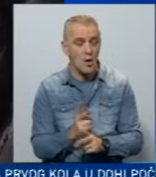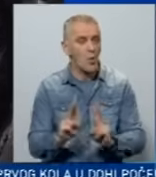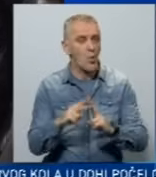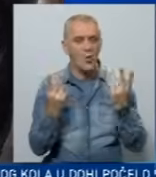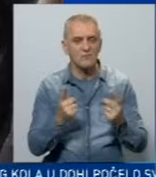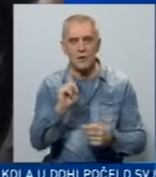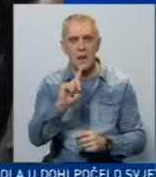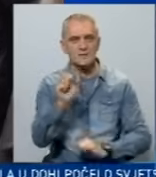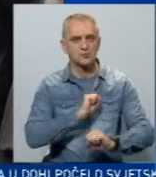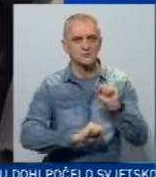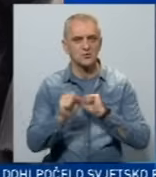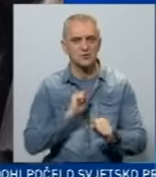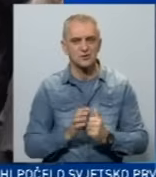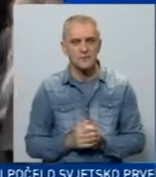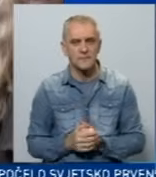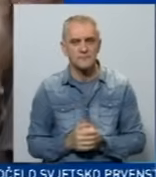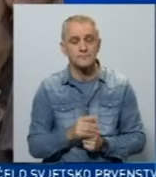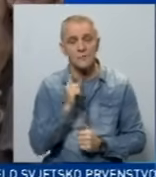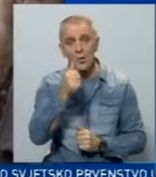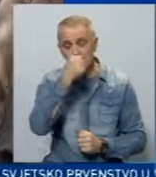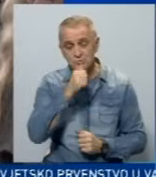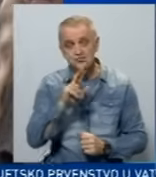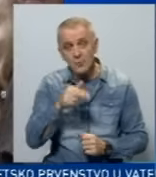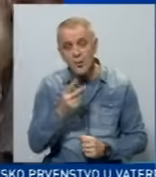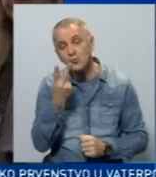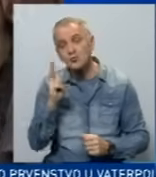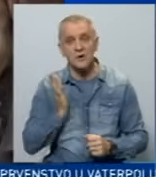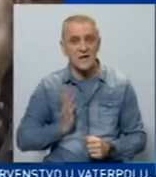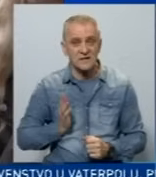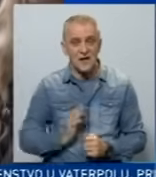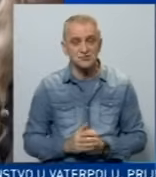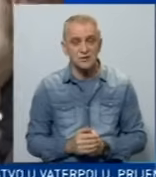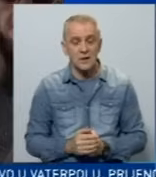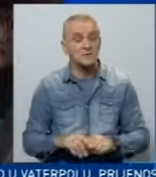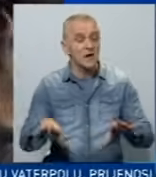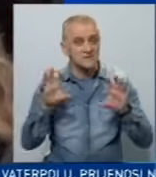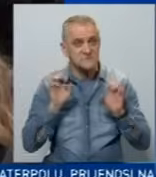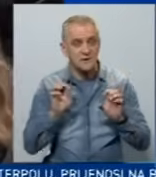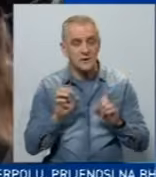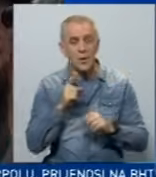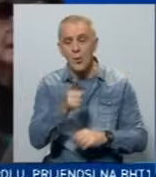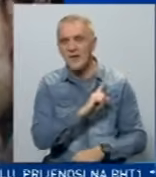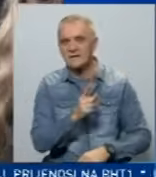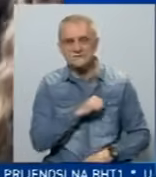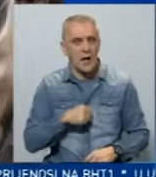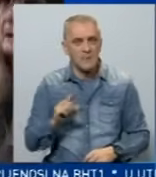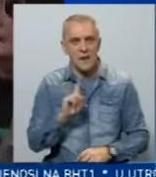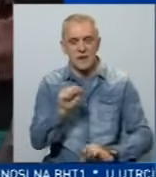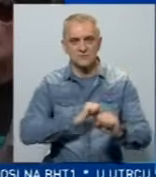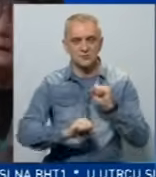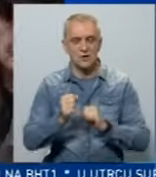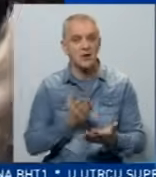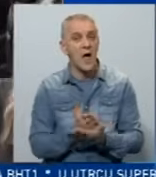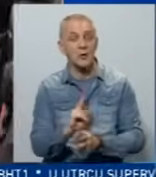nisu zaštićeni. A ono što mogu i ostali građani da shvate, a to je da ni oni sami nisu zaštićeni